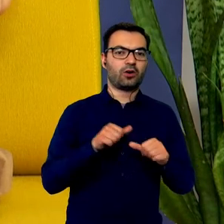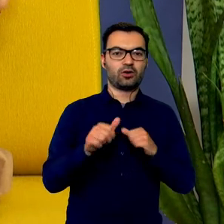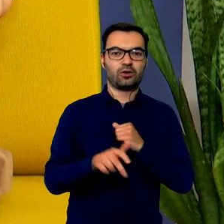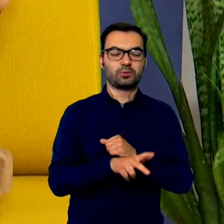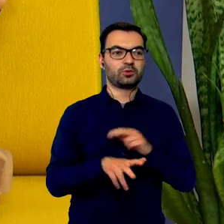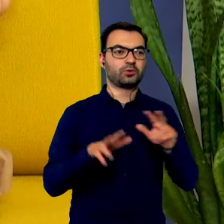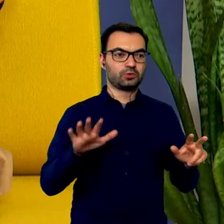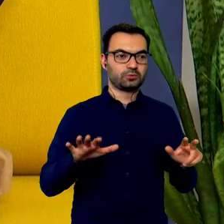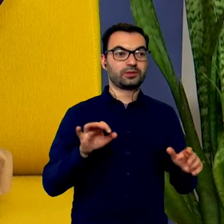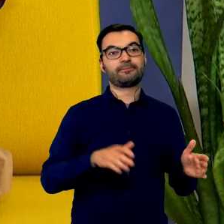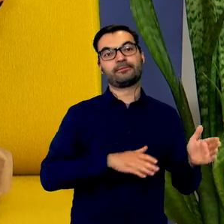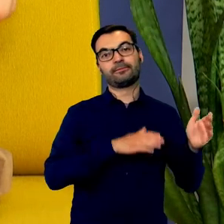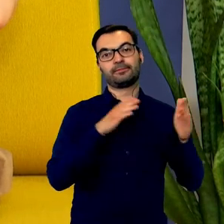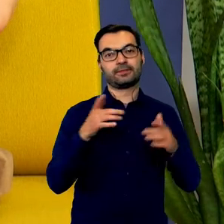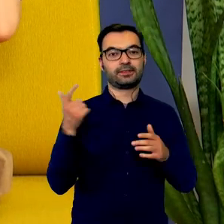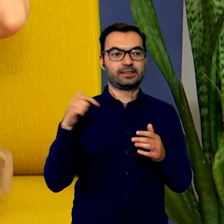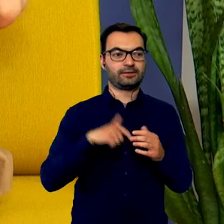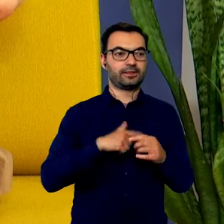1988 i teraz rok